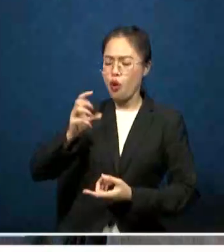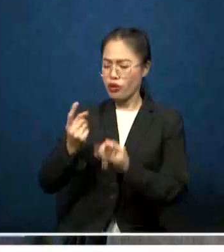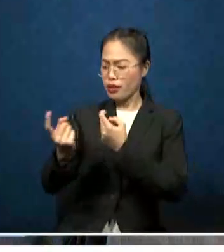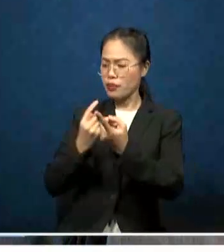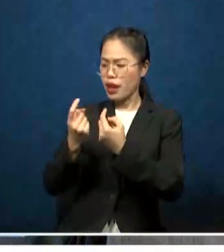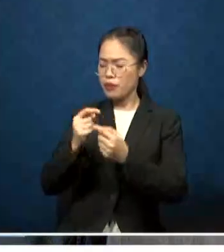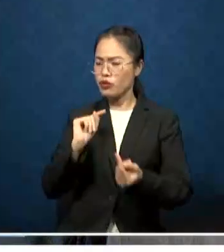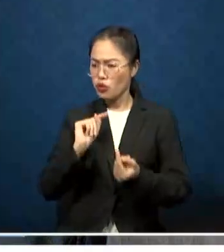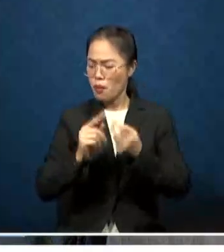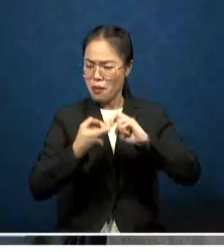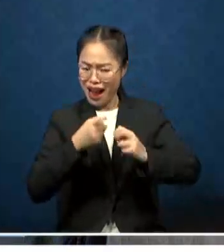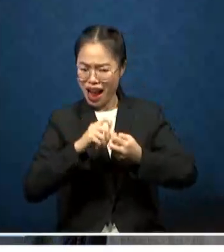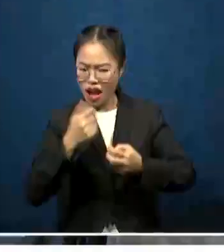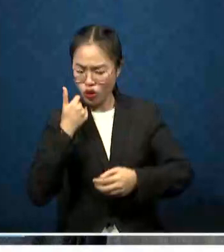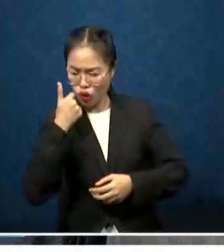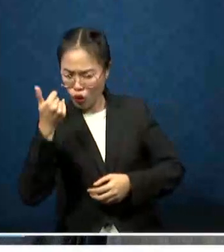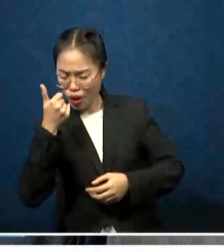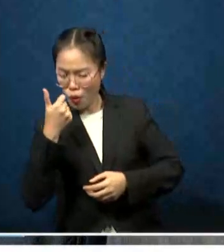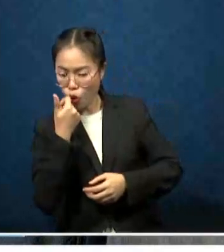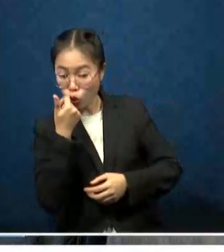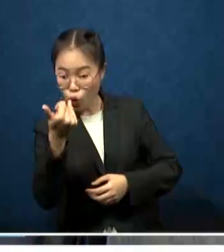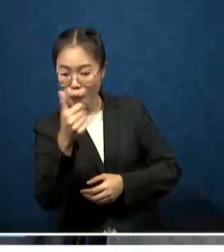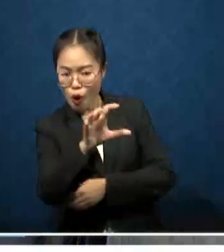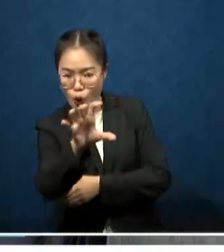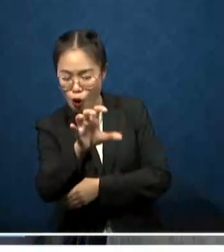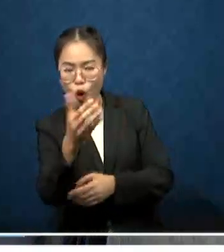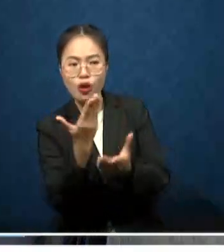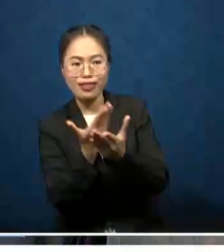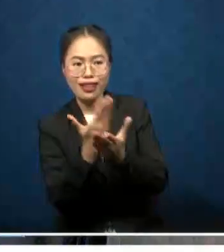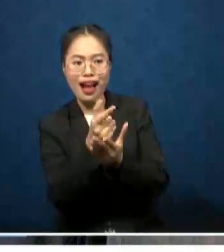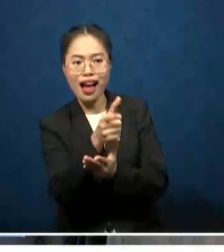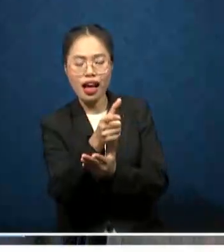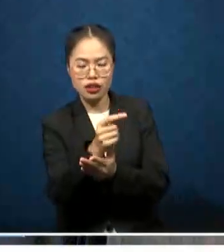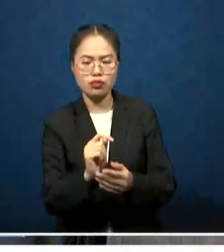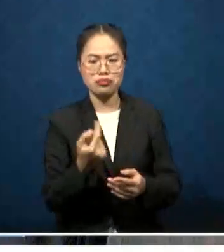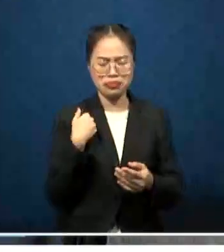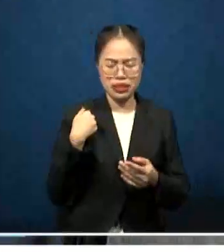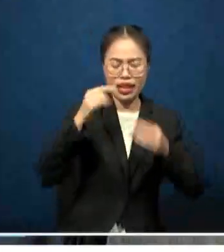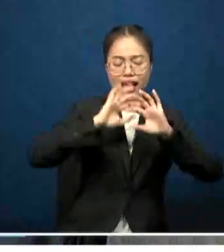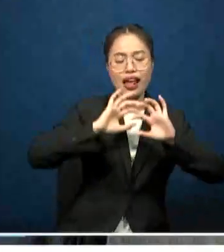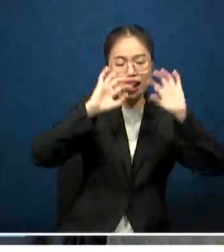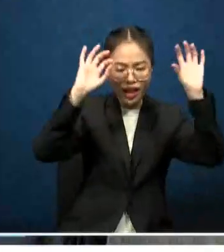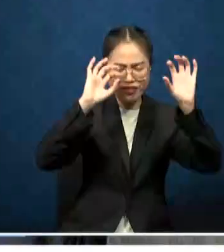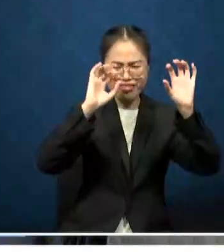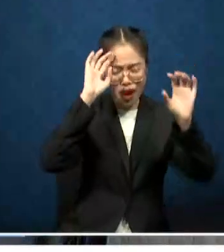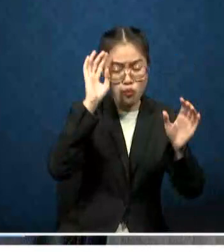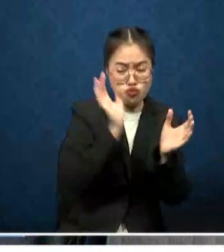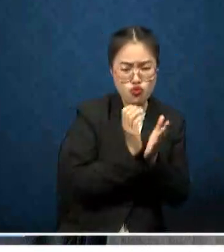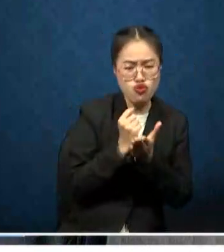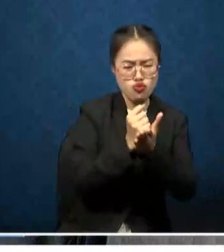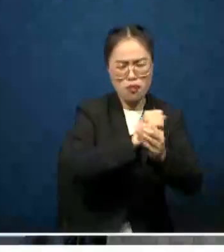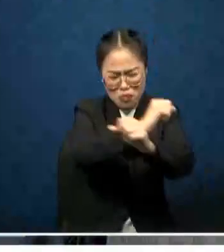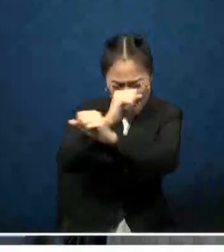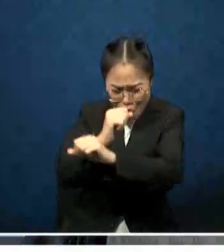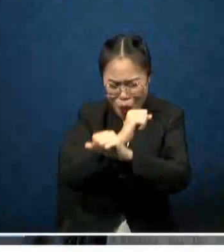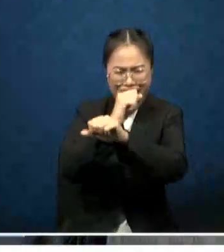แก๊ง CallCenterทุกวันนี้แม้ว่าฝ่ายเจ้าหน้าที่ของรัฐฝ่ายรัฐบาลจะมีนโยบายปราบปราป้องกันออกมา